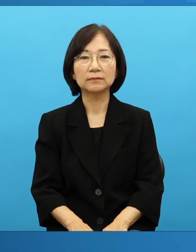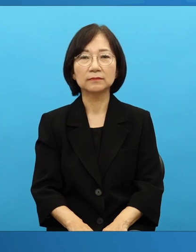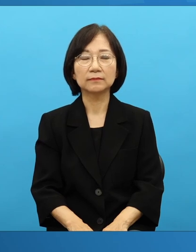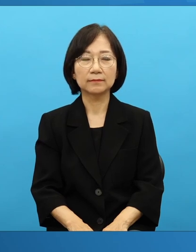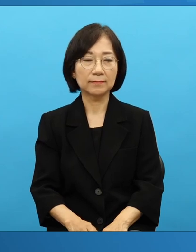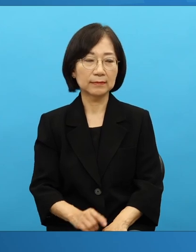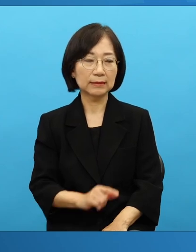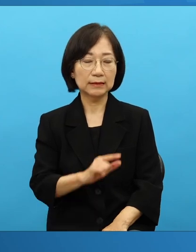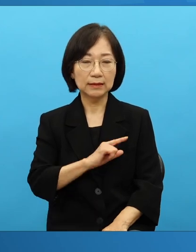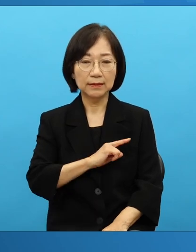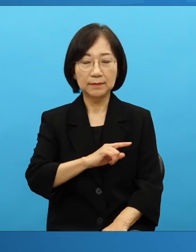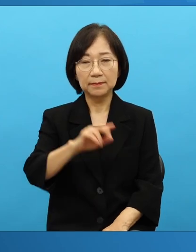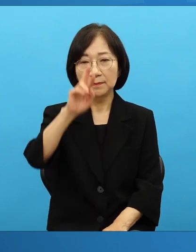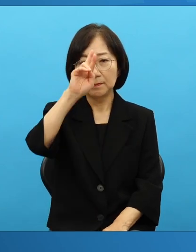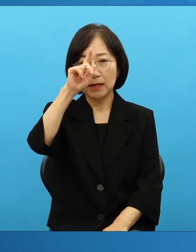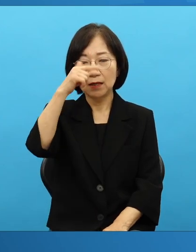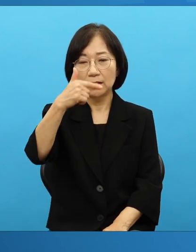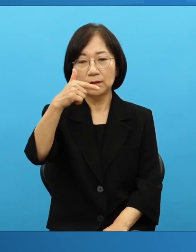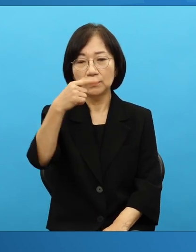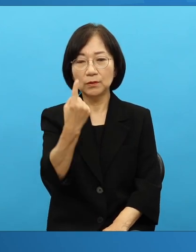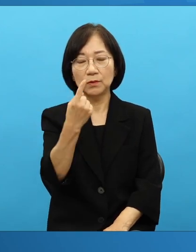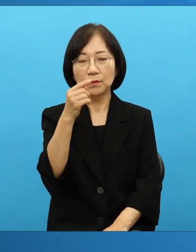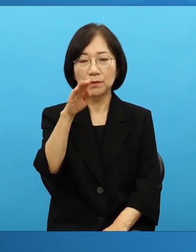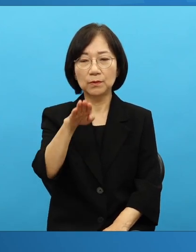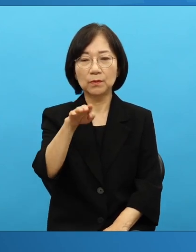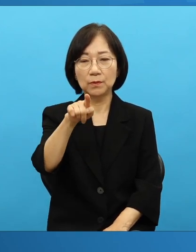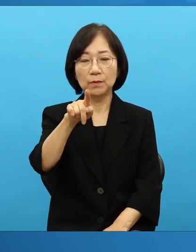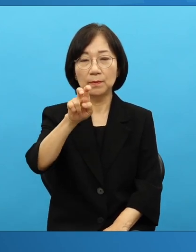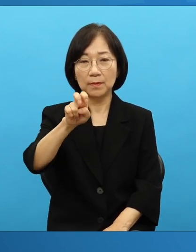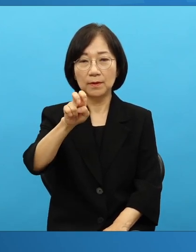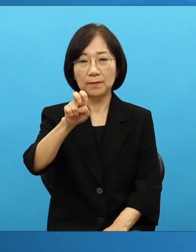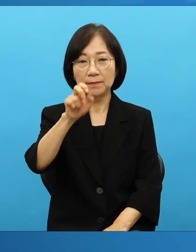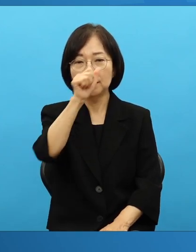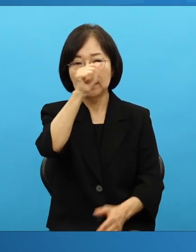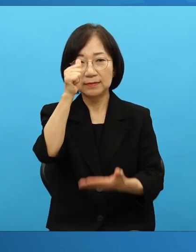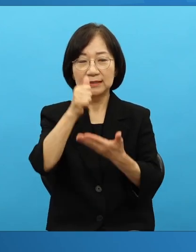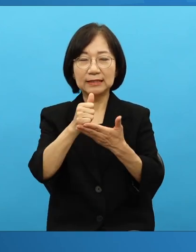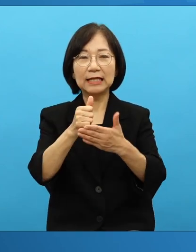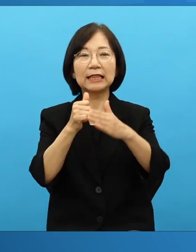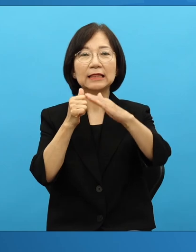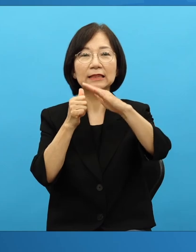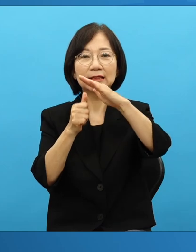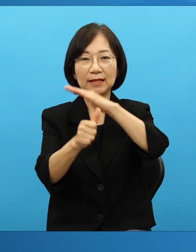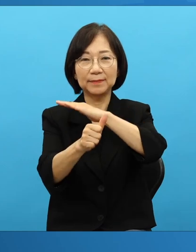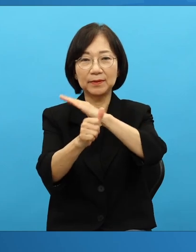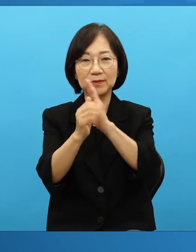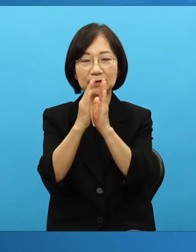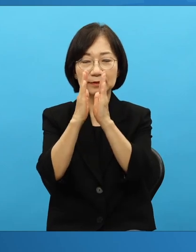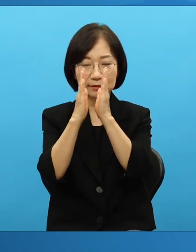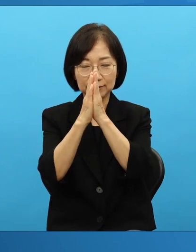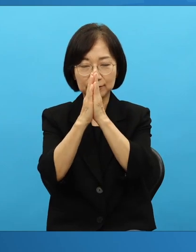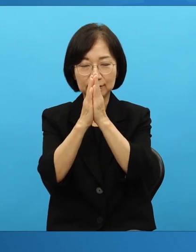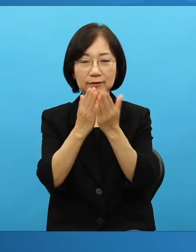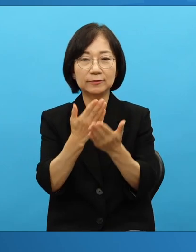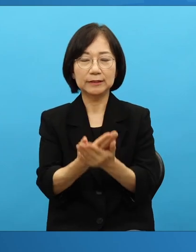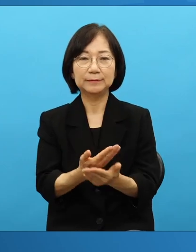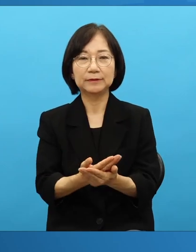노범 장로님 우리를 대표해서 기도해 주시겠습니다. 요칭 벼루펀 장로님 리바 대도.